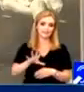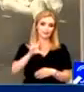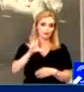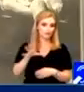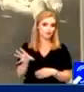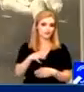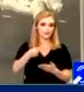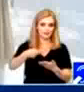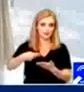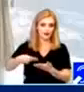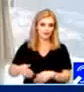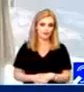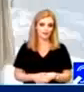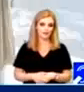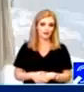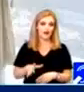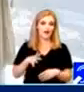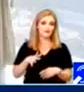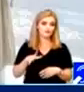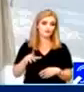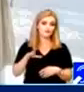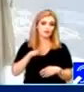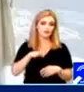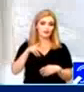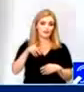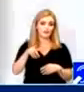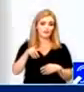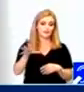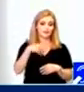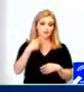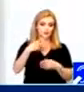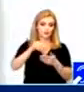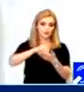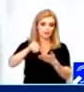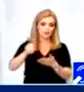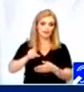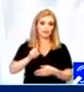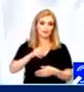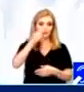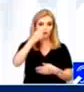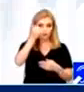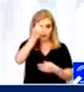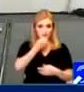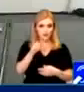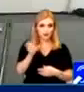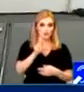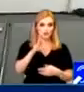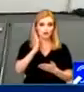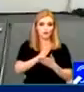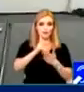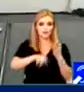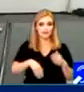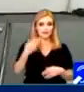la 20th Century Fox, în care actrița îi mulțumește că a avut încredere în ea când nimeni altcineva nu avea. Sunt și fotografii din copilăria